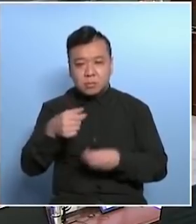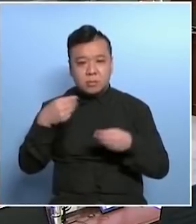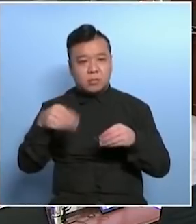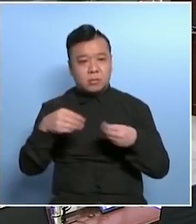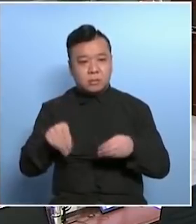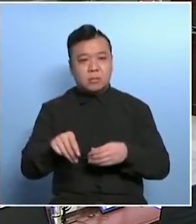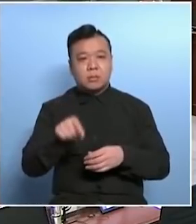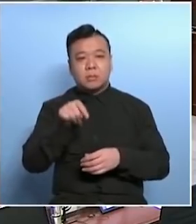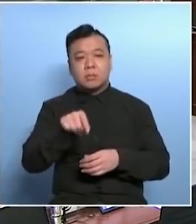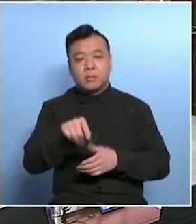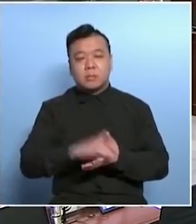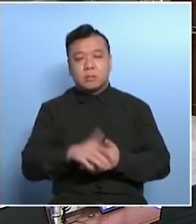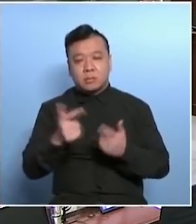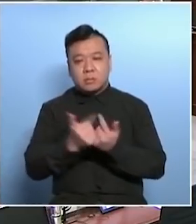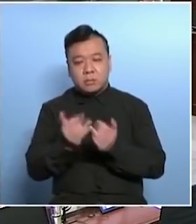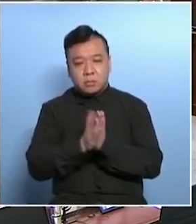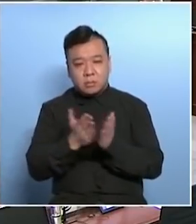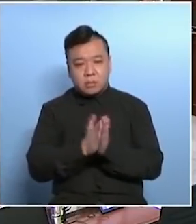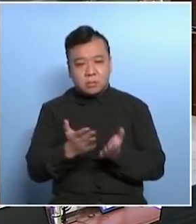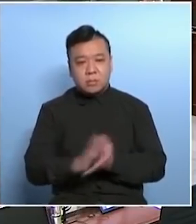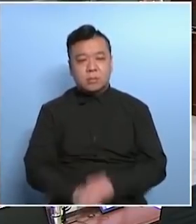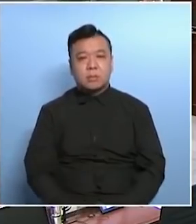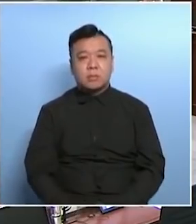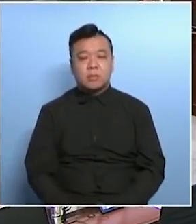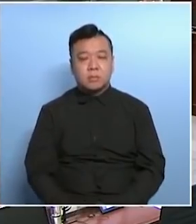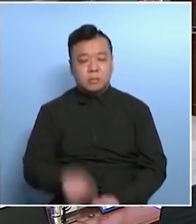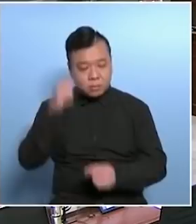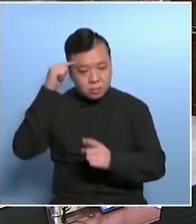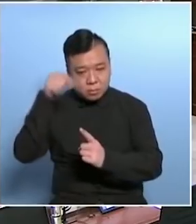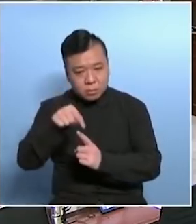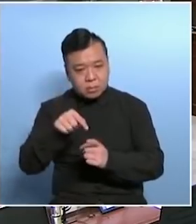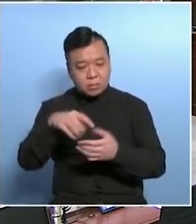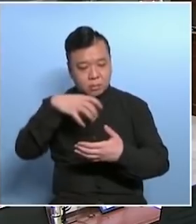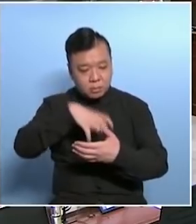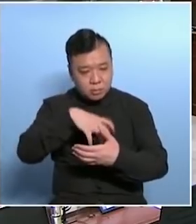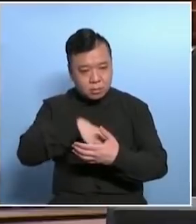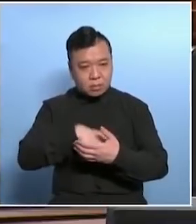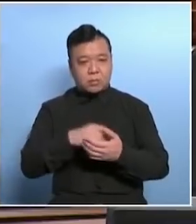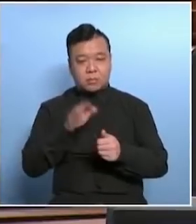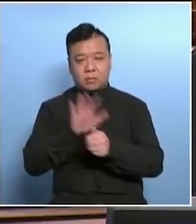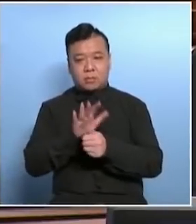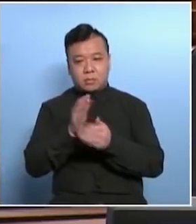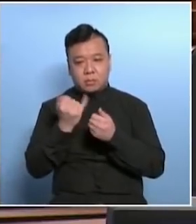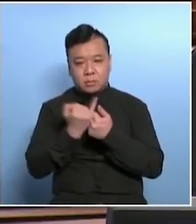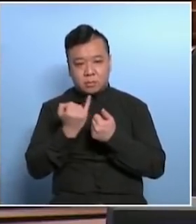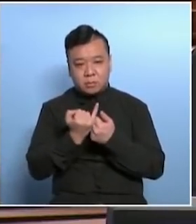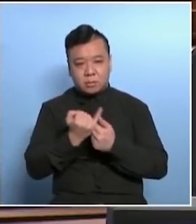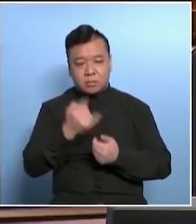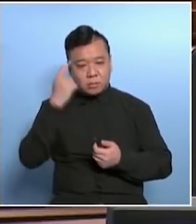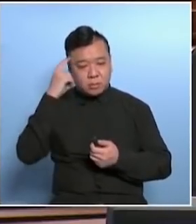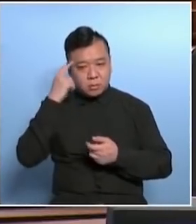材必須配合課程的宗旨、目標、內容，幫助學生建構知